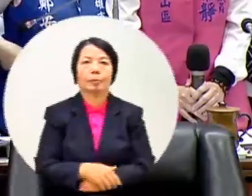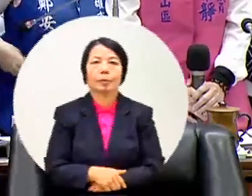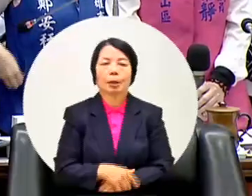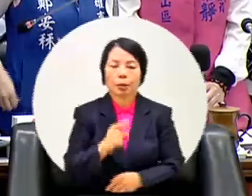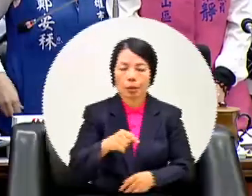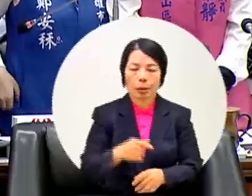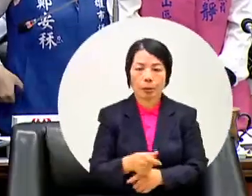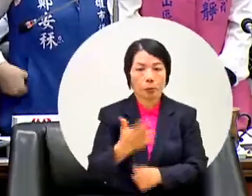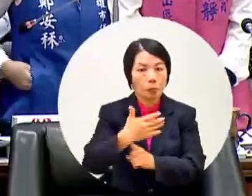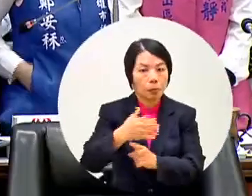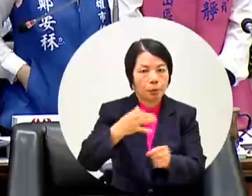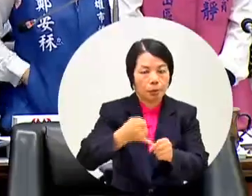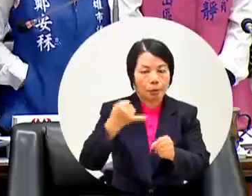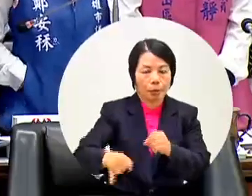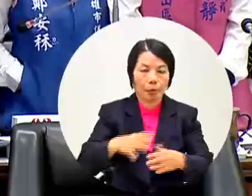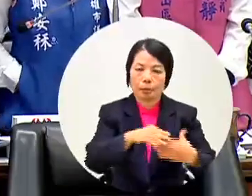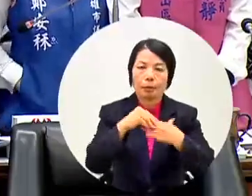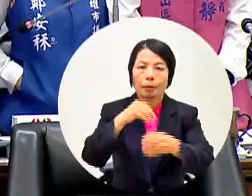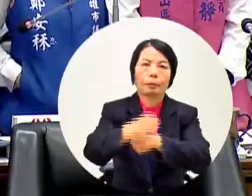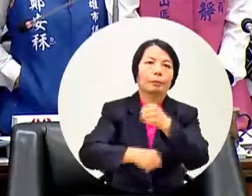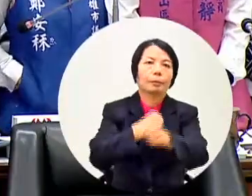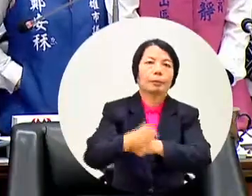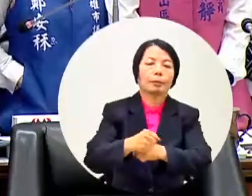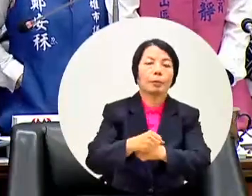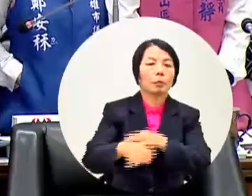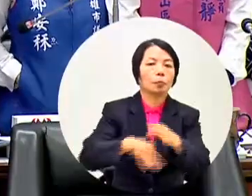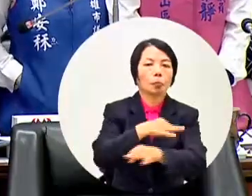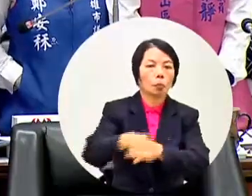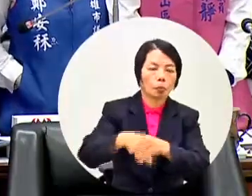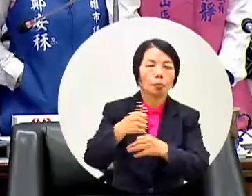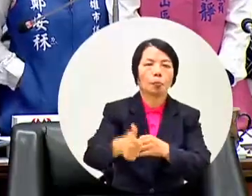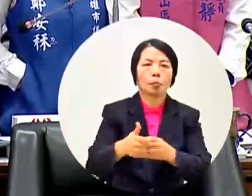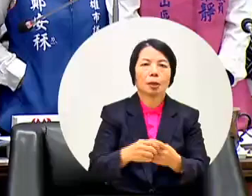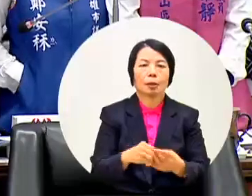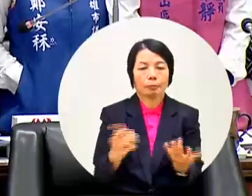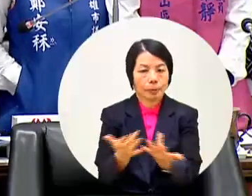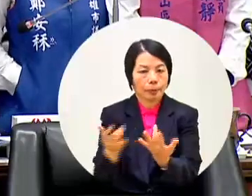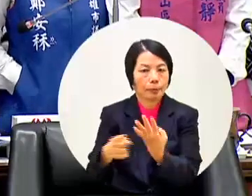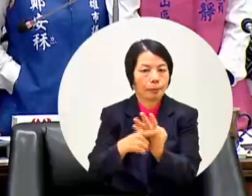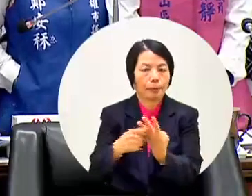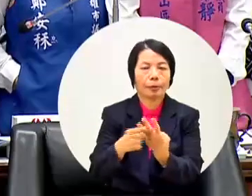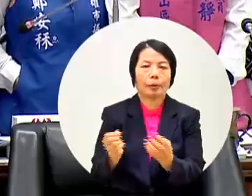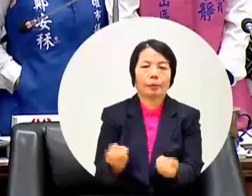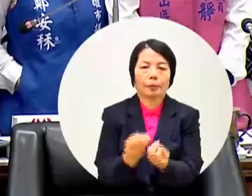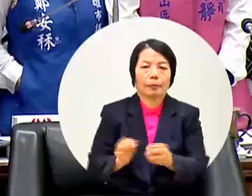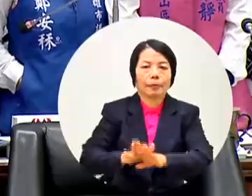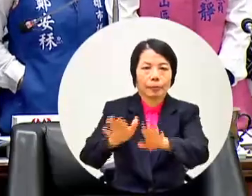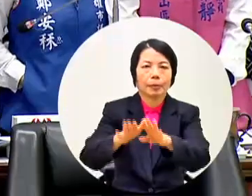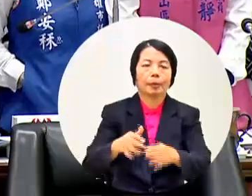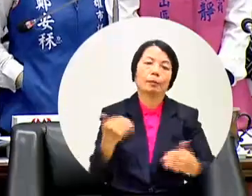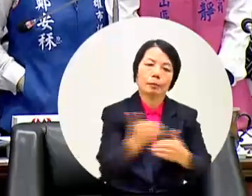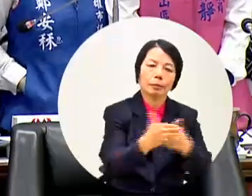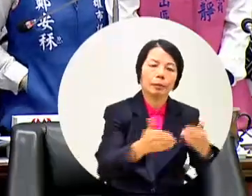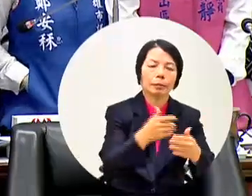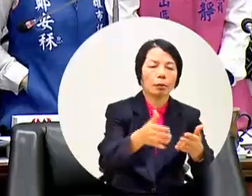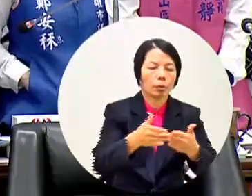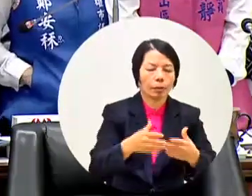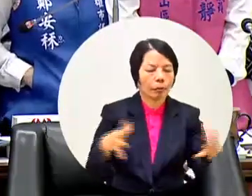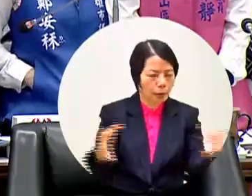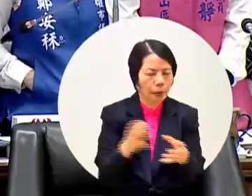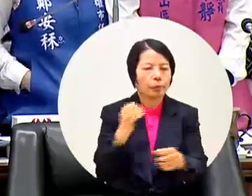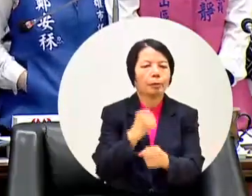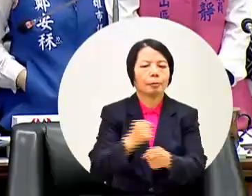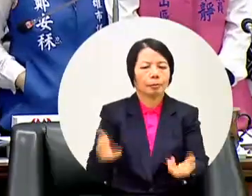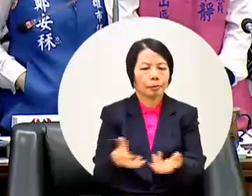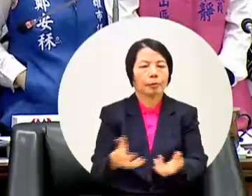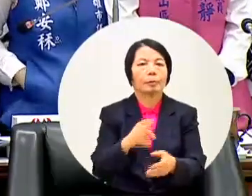外，带动当地的产业发展，更重要是旗津的交通问题，请你务必要一并解决，才能够让很多的整个高雄市整